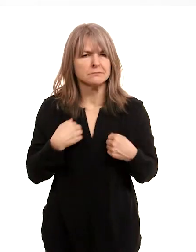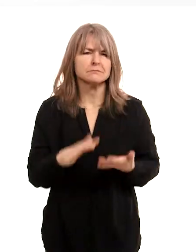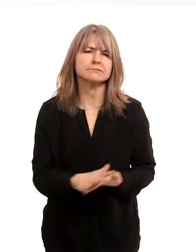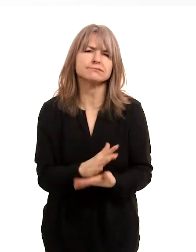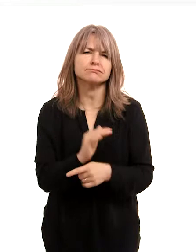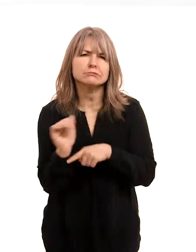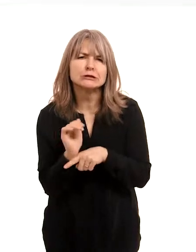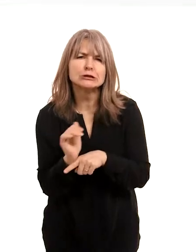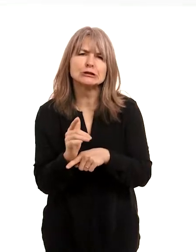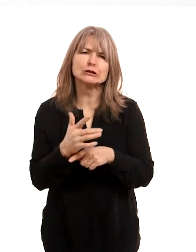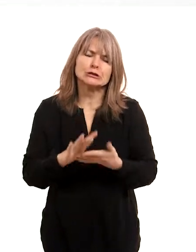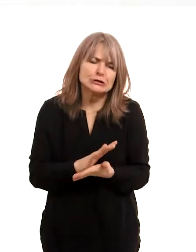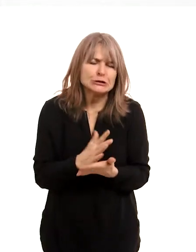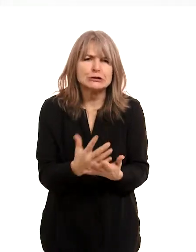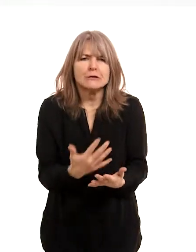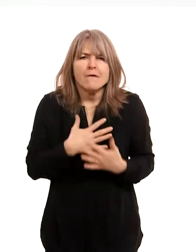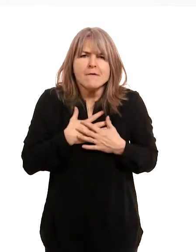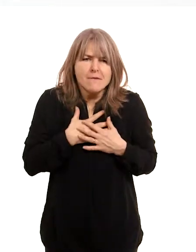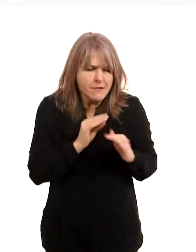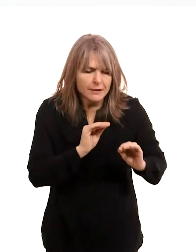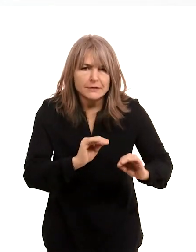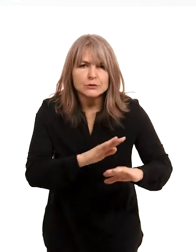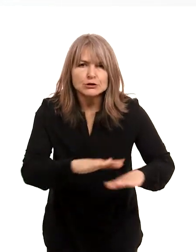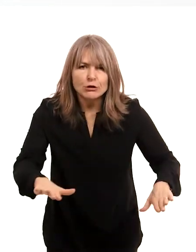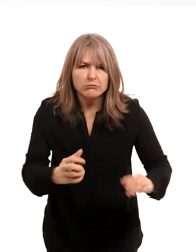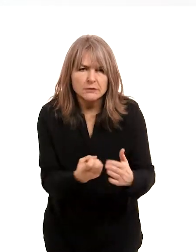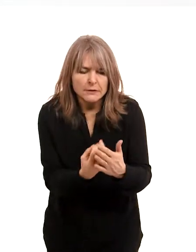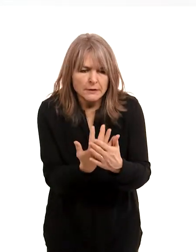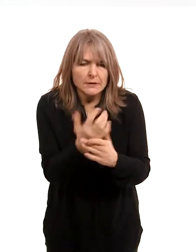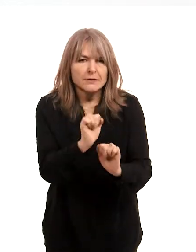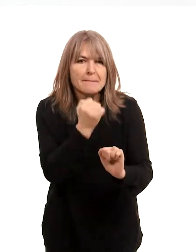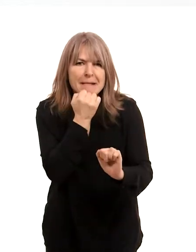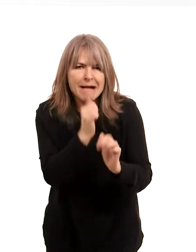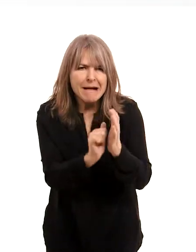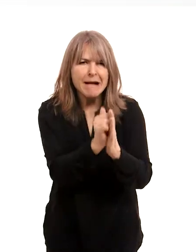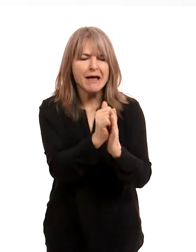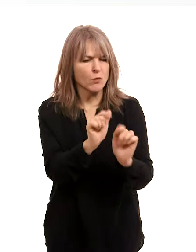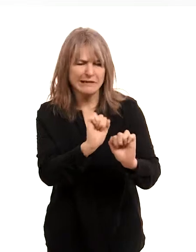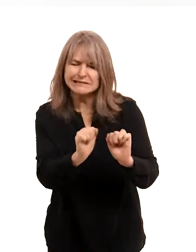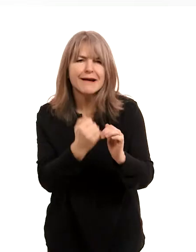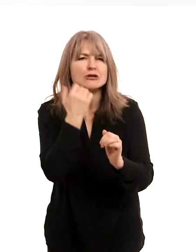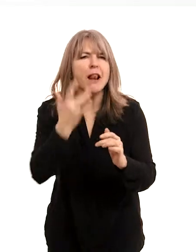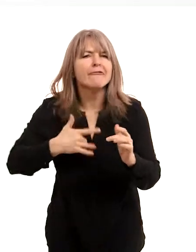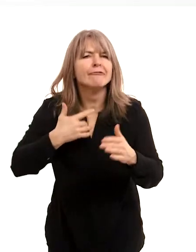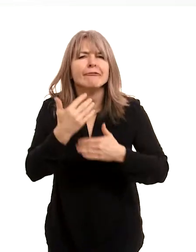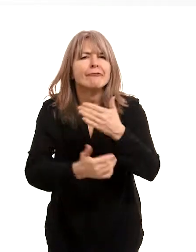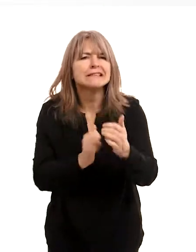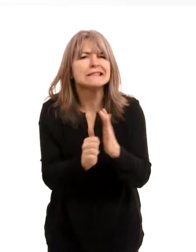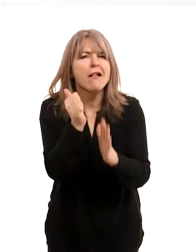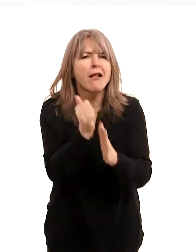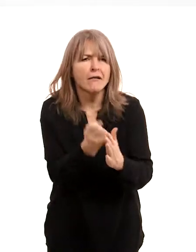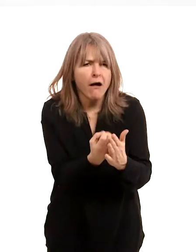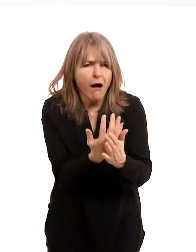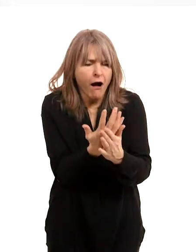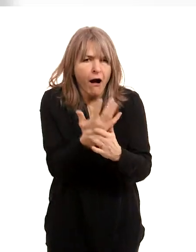datblygu sgiliau mathemateg a sgiliau bob dydd. Dwi hefyd yn gweld nhw yn llwyddo ar ôl gadael ysgol, pan maen nhw'n dod nôl i